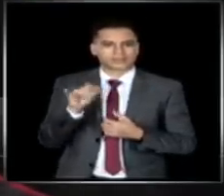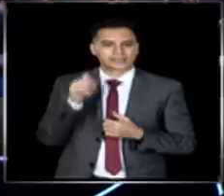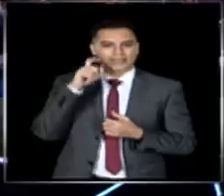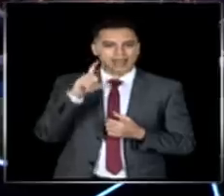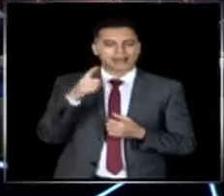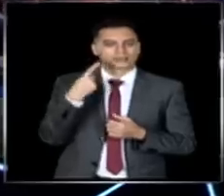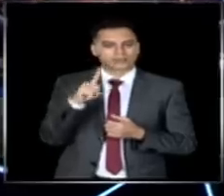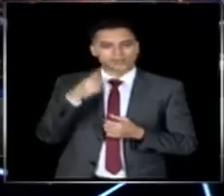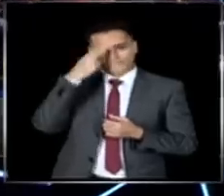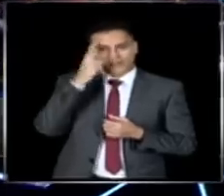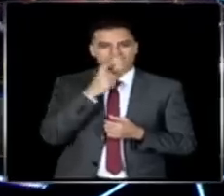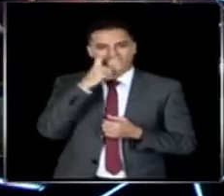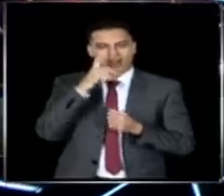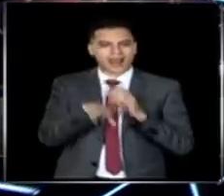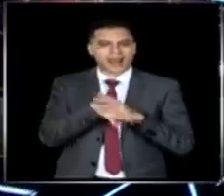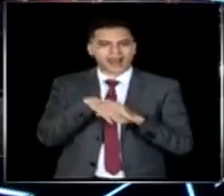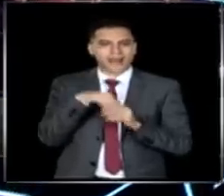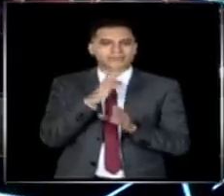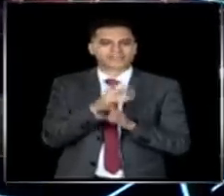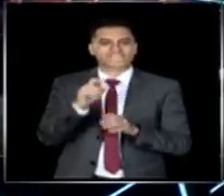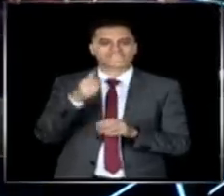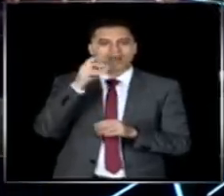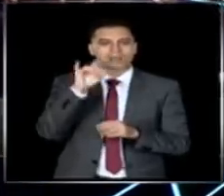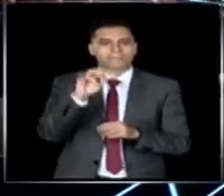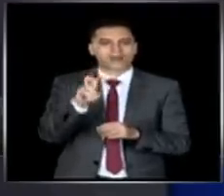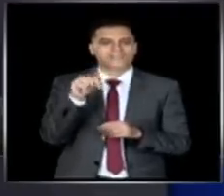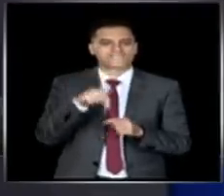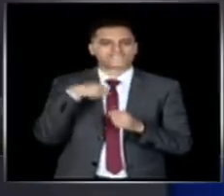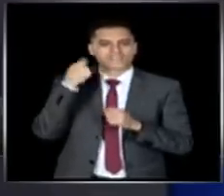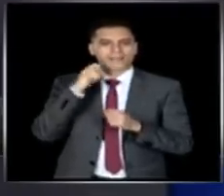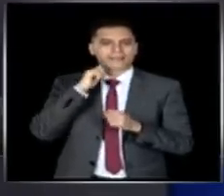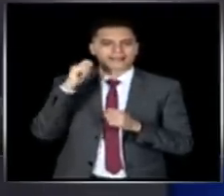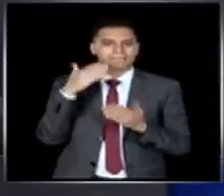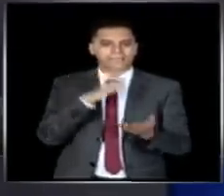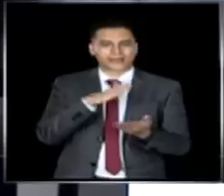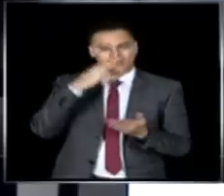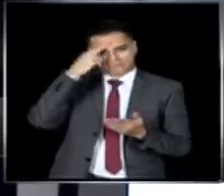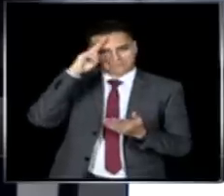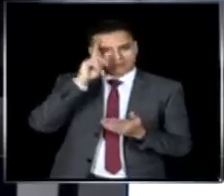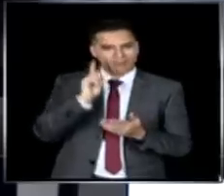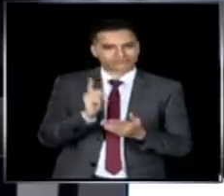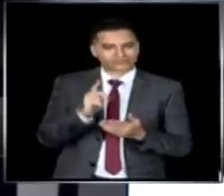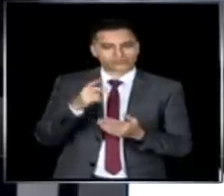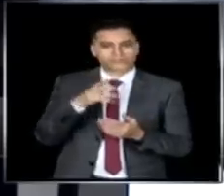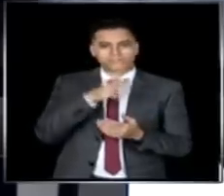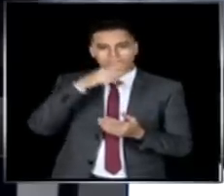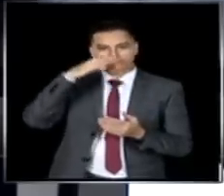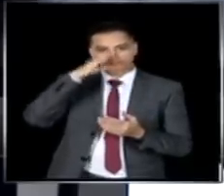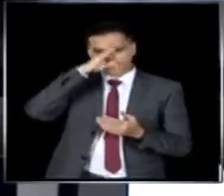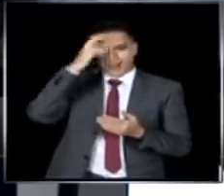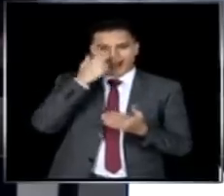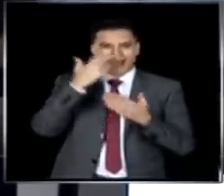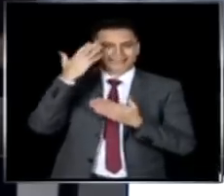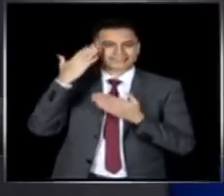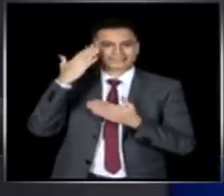ريال. صح. من هي الفنانة التي قامت بدور فاطمة في فيلم إعدام ميت؟ باس. إمبراطور روماني تم قتله